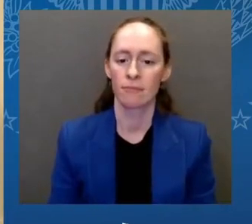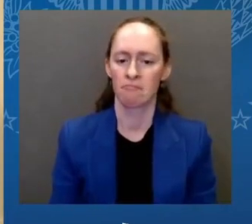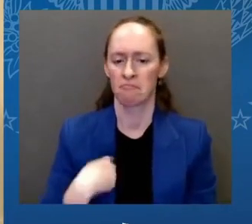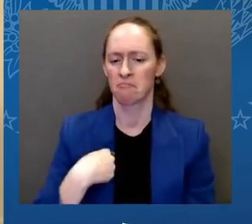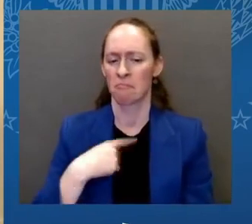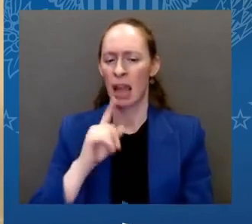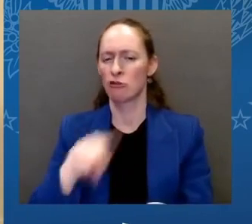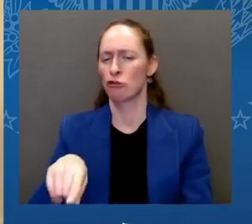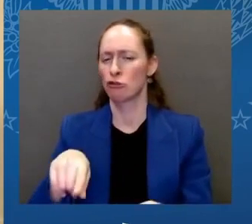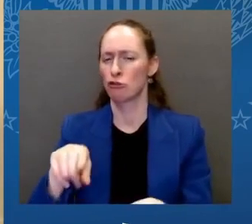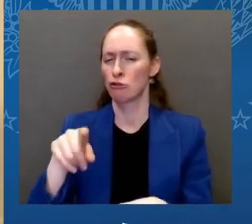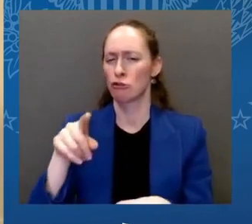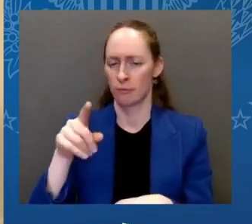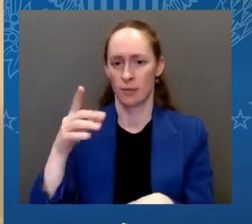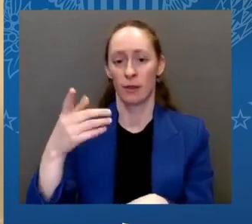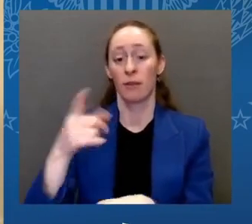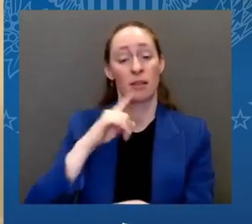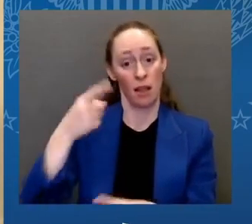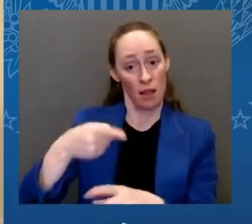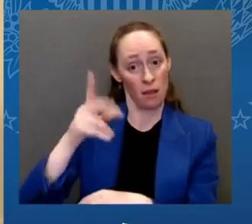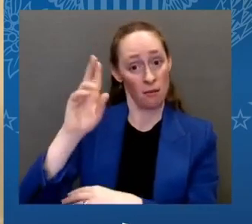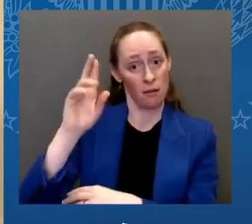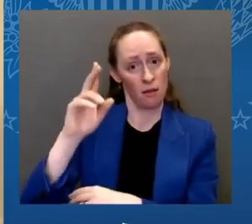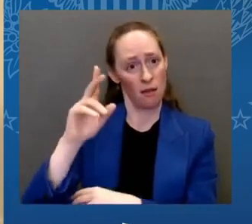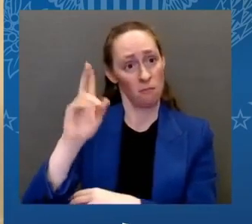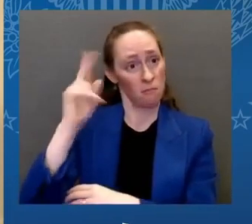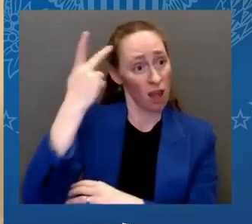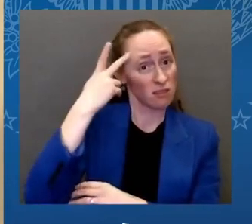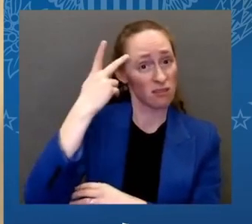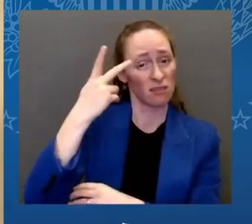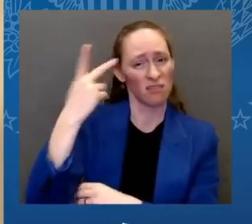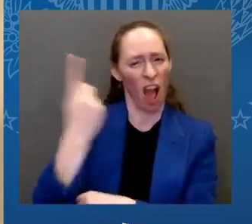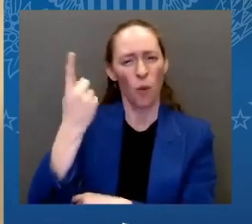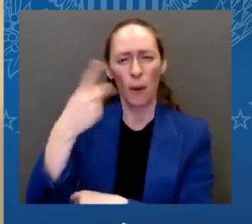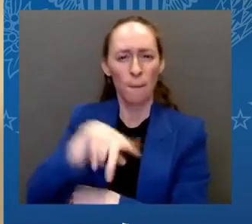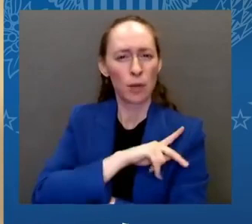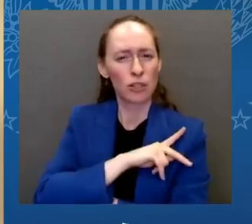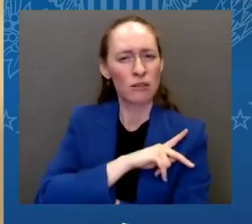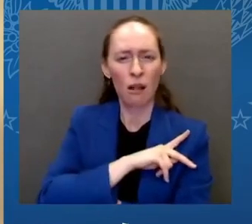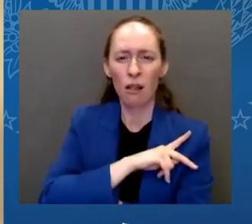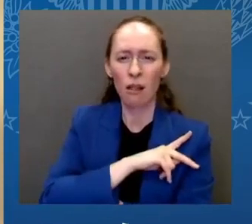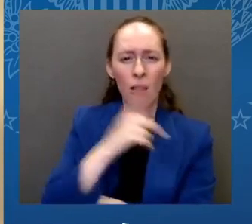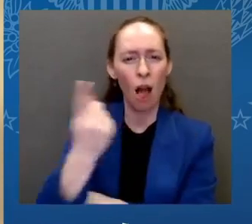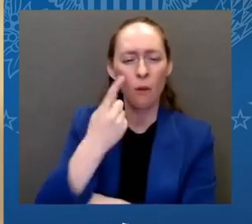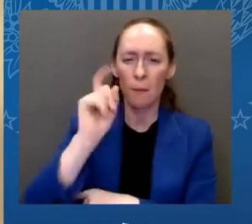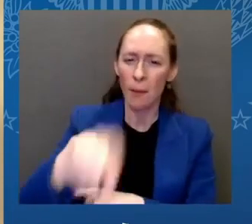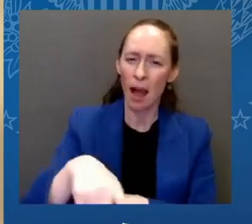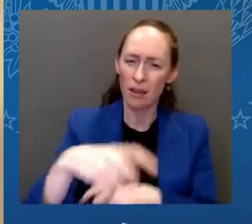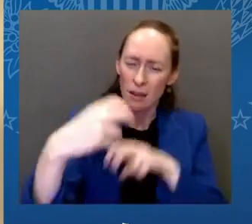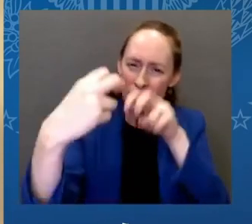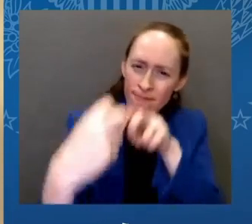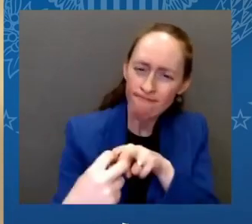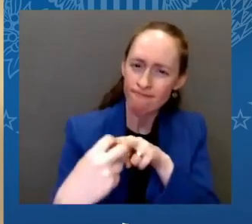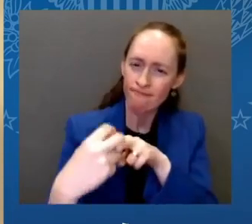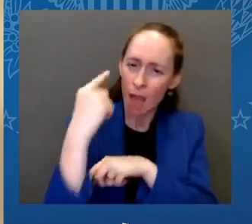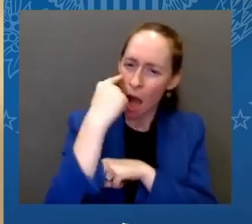ви мовите, в руках і очах Божих. Тобто, але зараз ми сіли, і ми готові сідати за стіл переговорів із